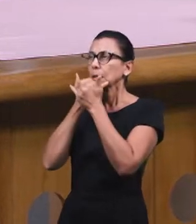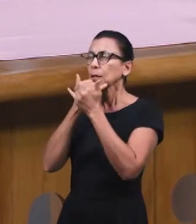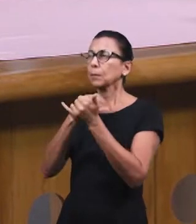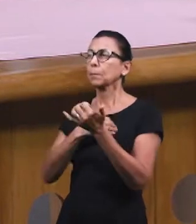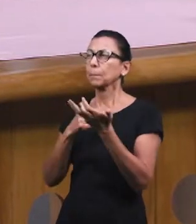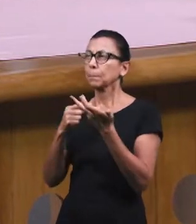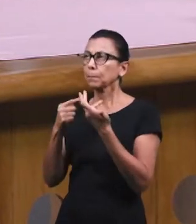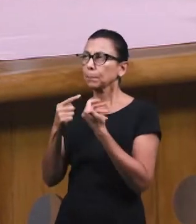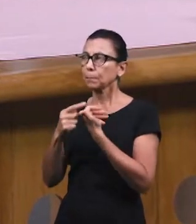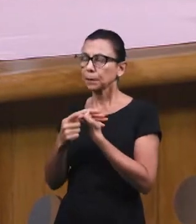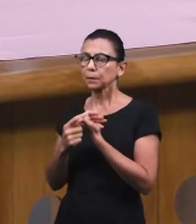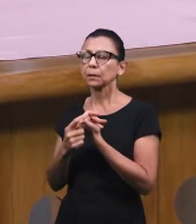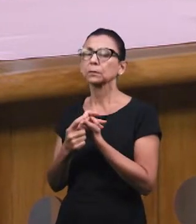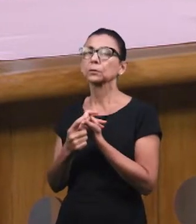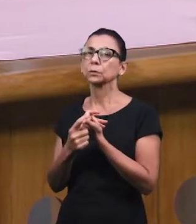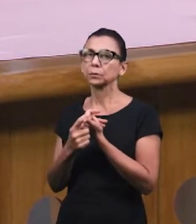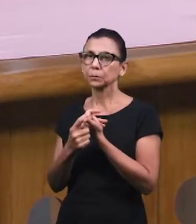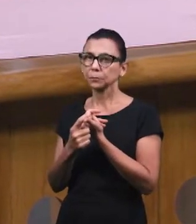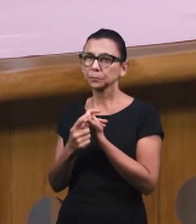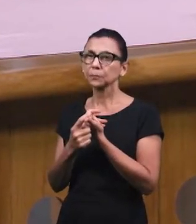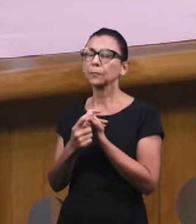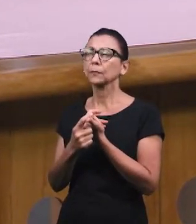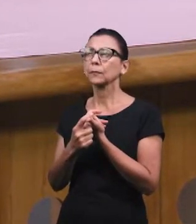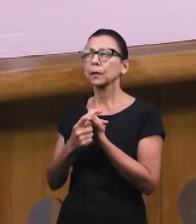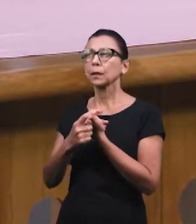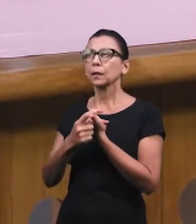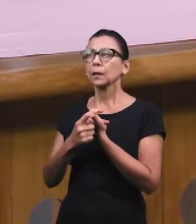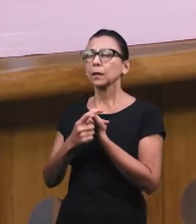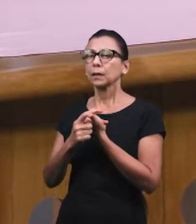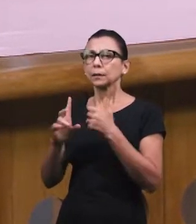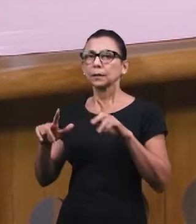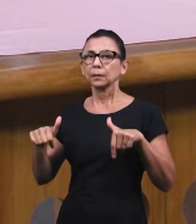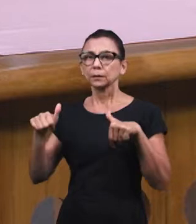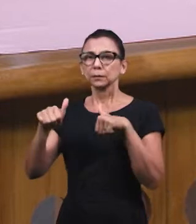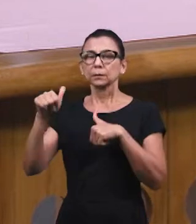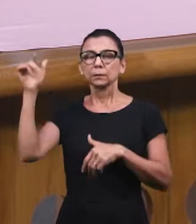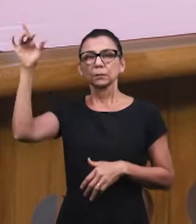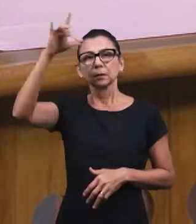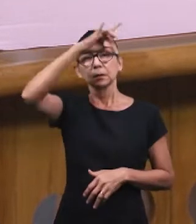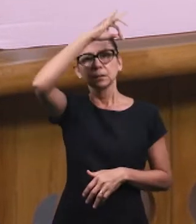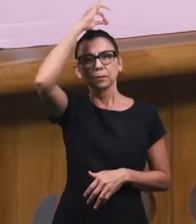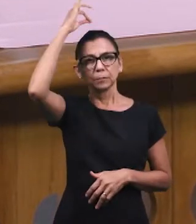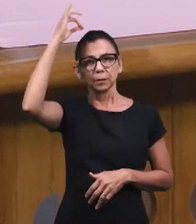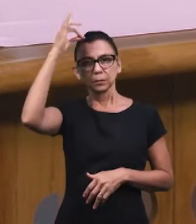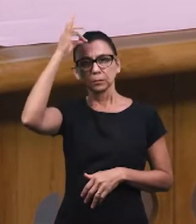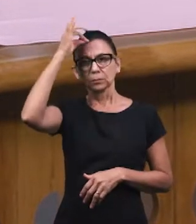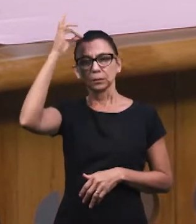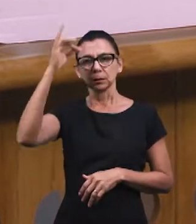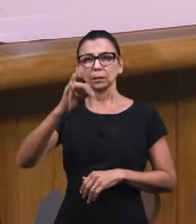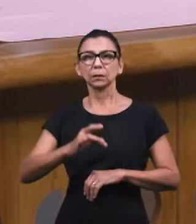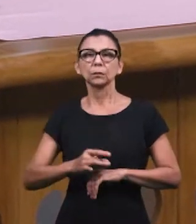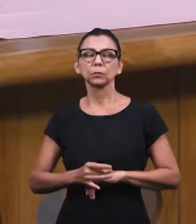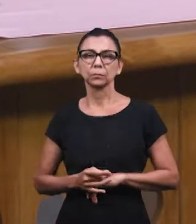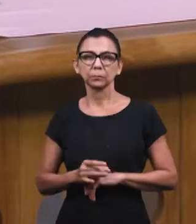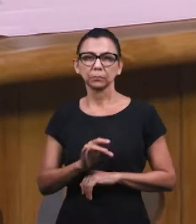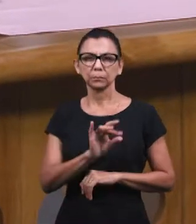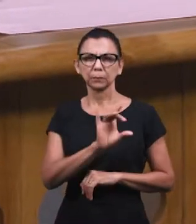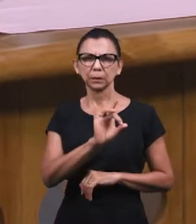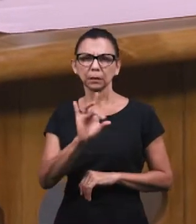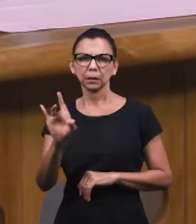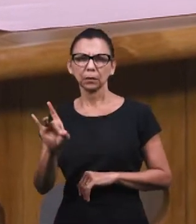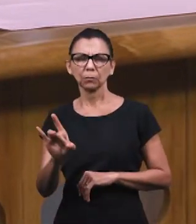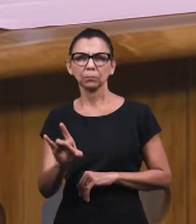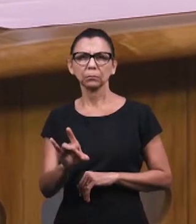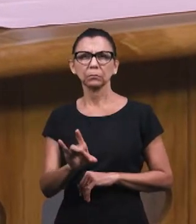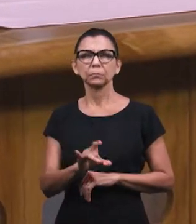le pardon pour nos péchés, et que l'opération de ton Saint-Esprit dans nos vies nous